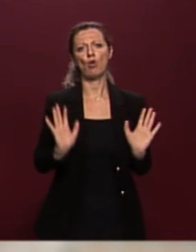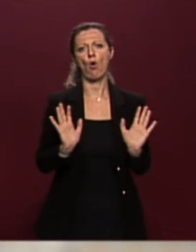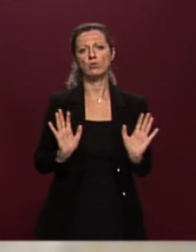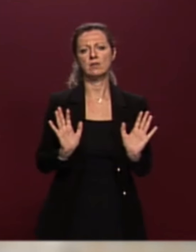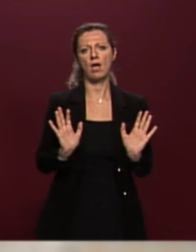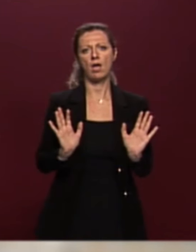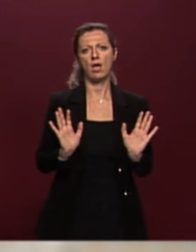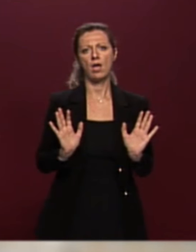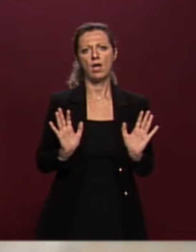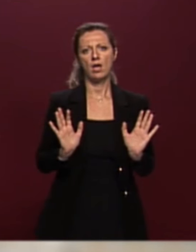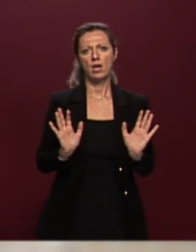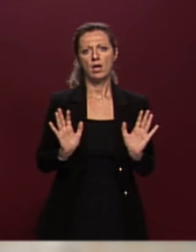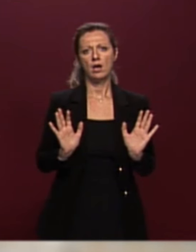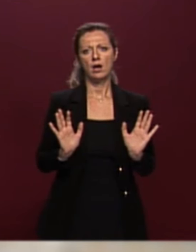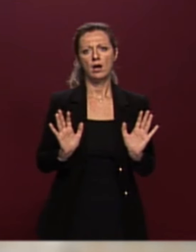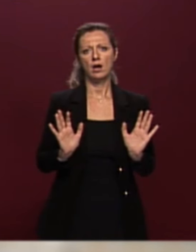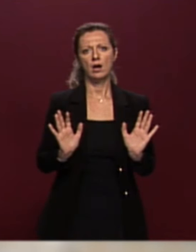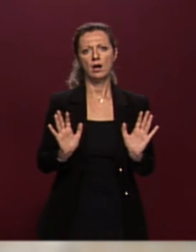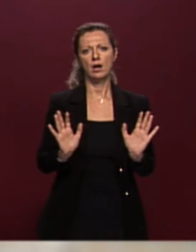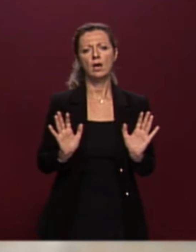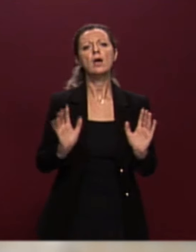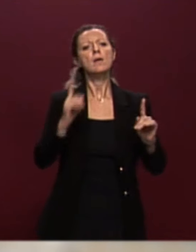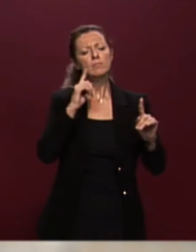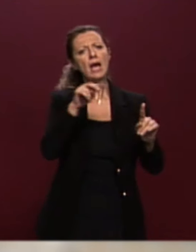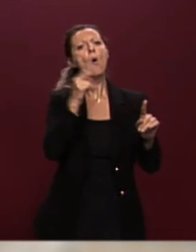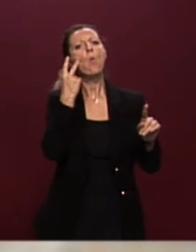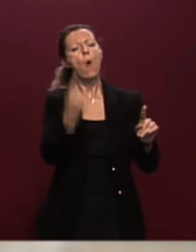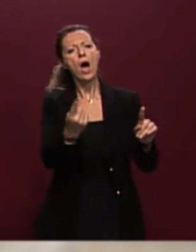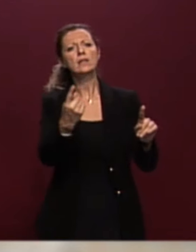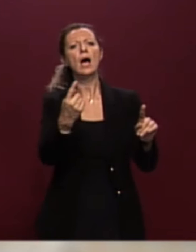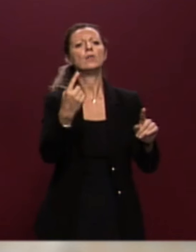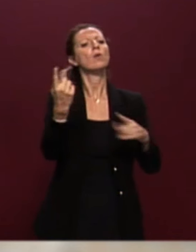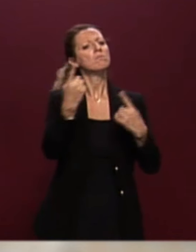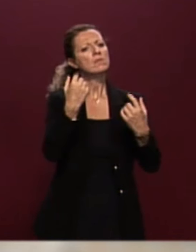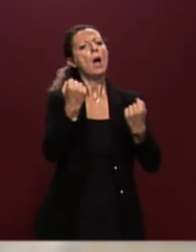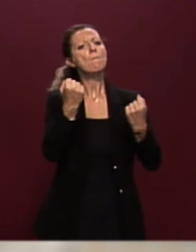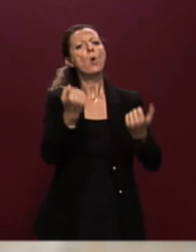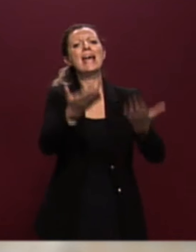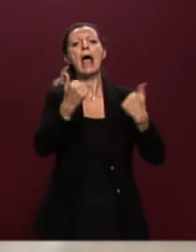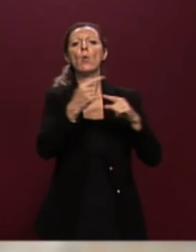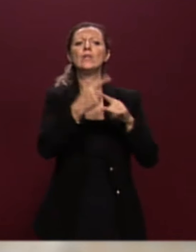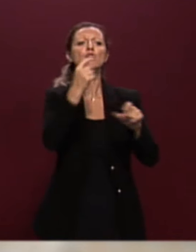conto del potere d'acquisto dei lavoratori.